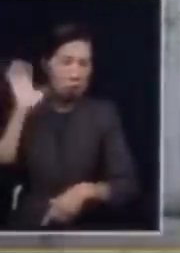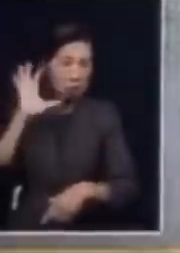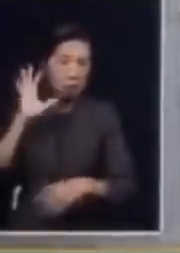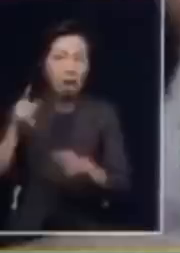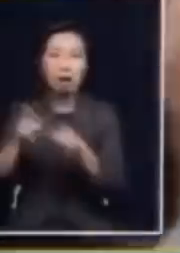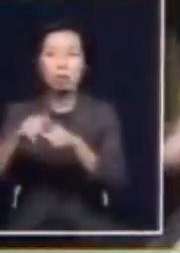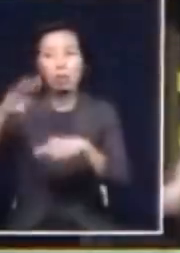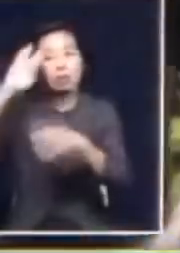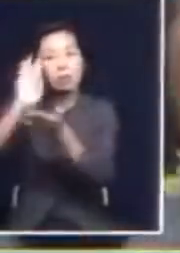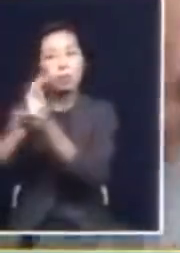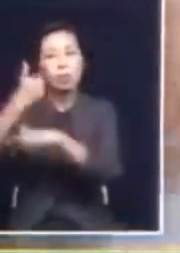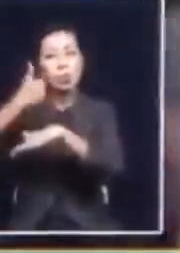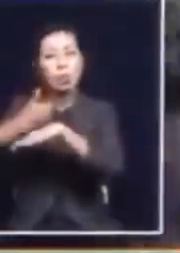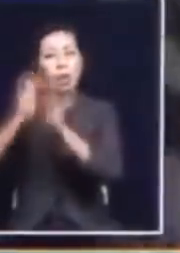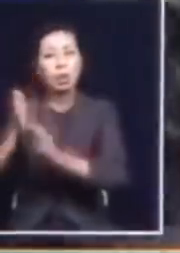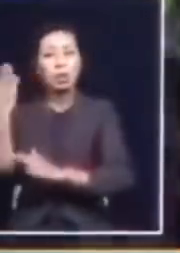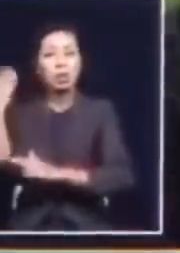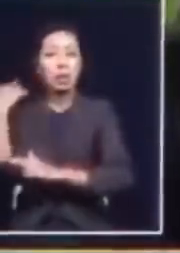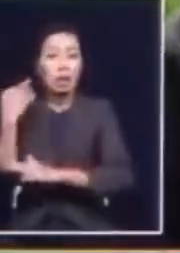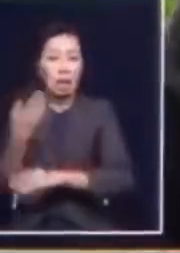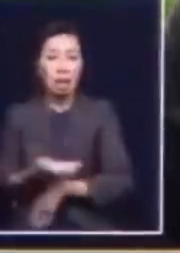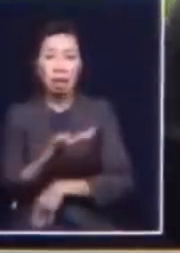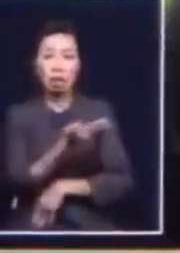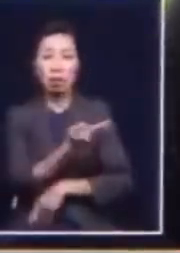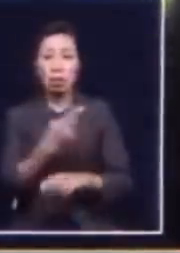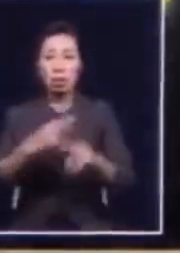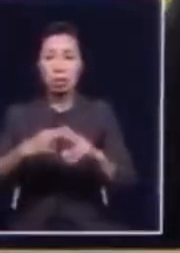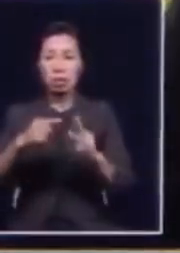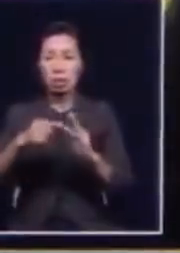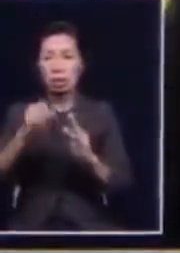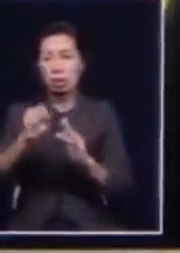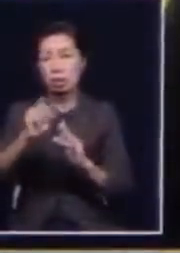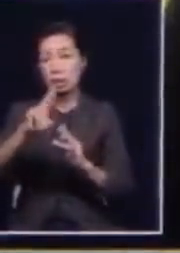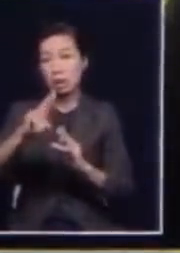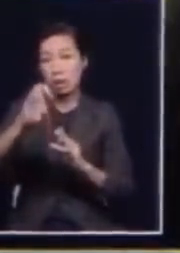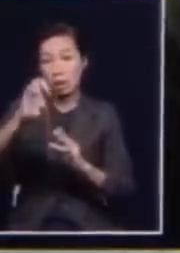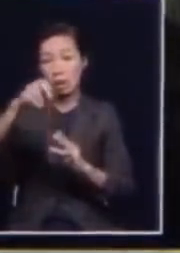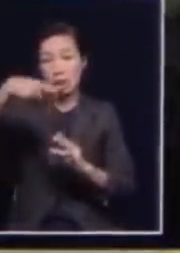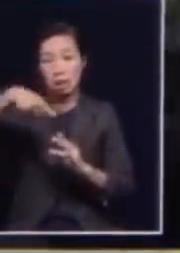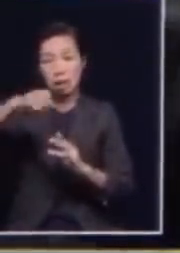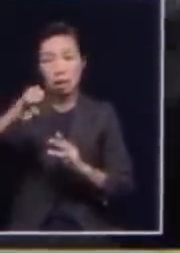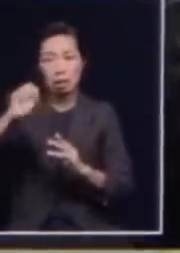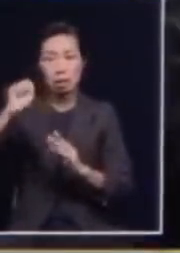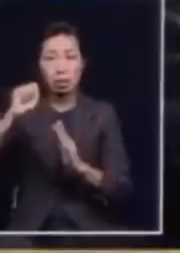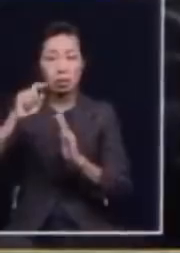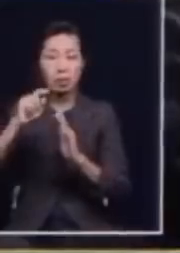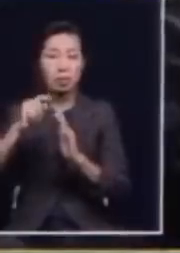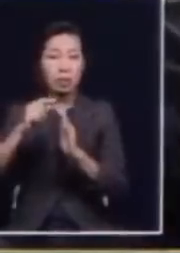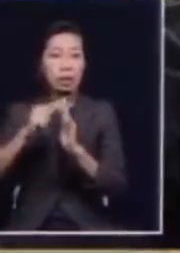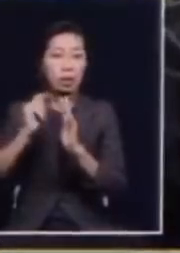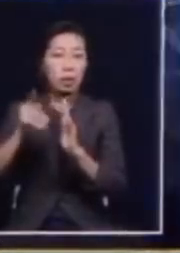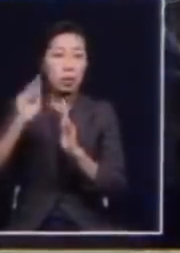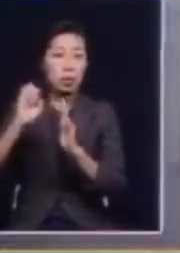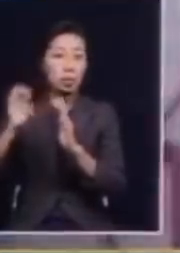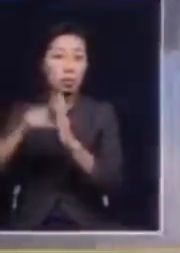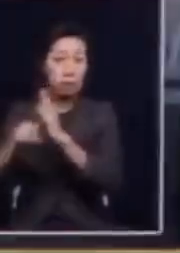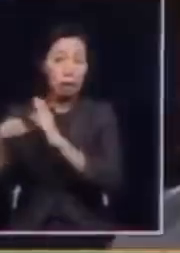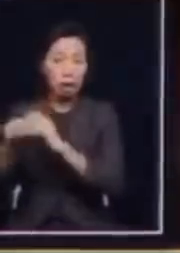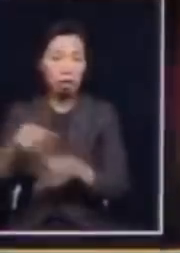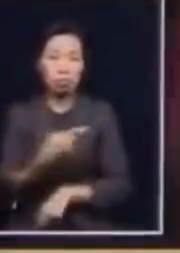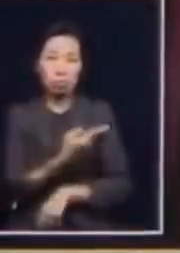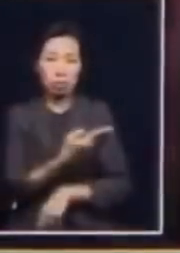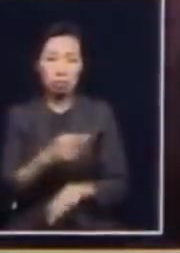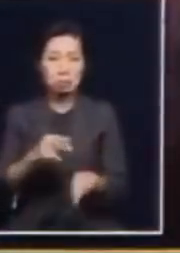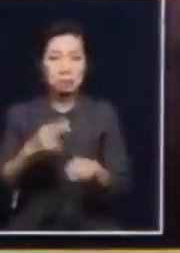าการตำรวจแห่งชาติที่เข้าสมรภูมิชิมลางการเมืองมาแล้วระยะหนึ่งอย่างพลตำรวจเอกเสรีพิสุทธิ์เตมียเวทเจ้าของฉายา